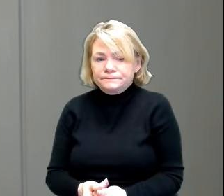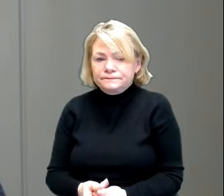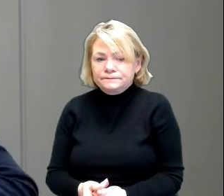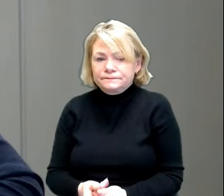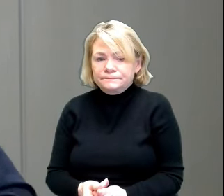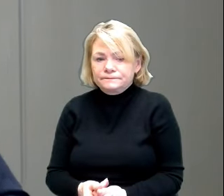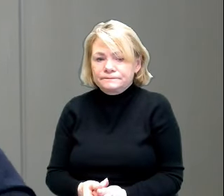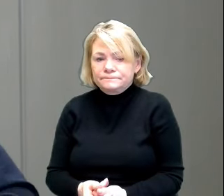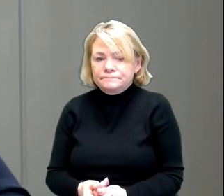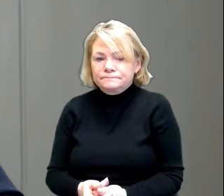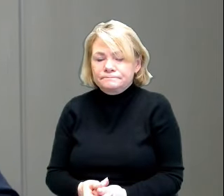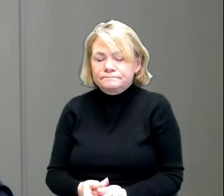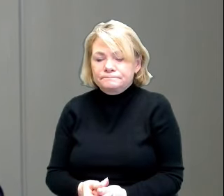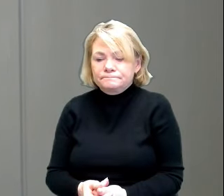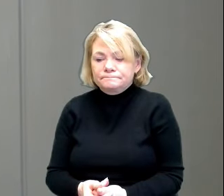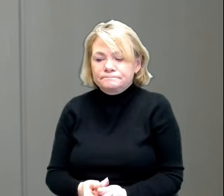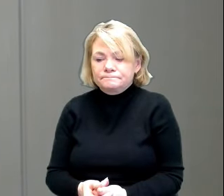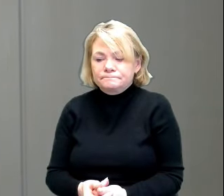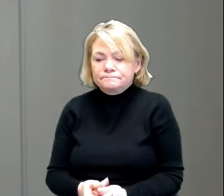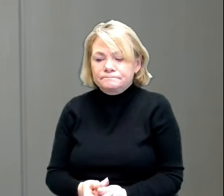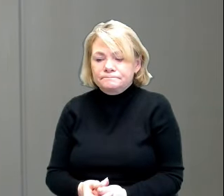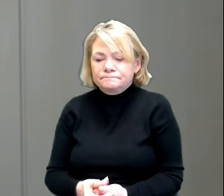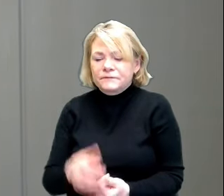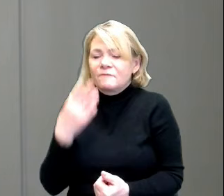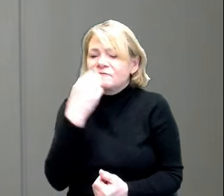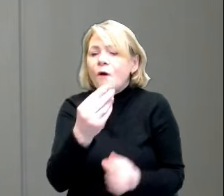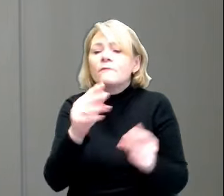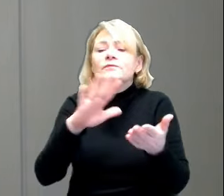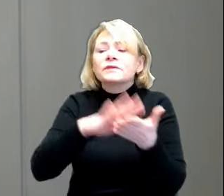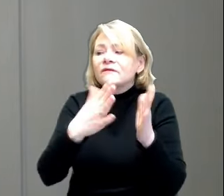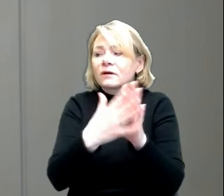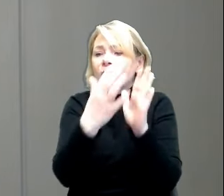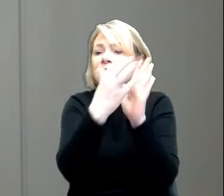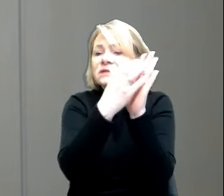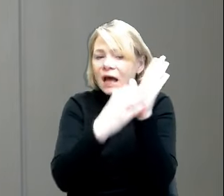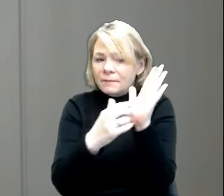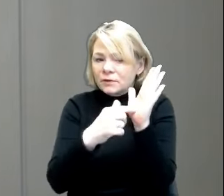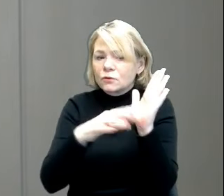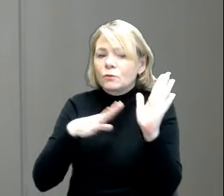skaitot to tvarkos aprašo arba kuris buvo patvirtintas